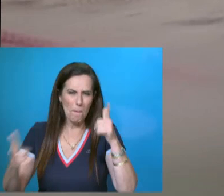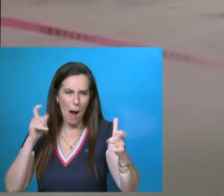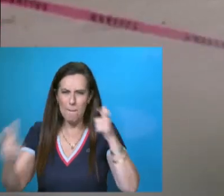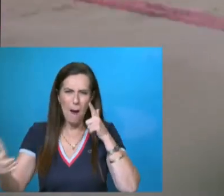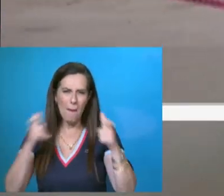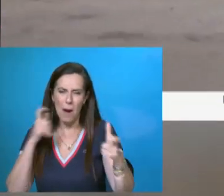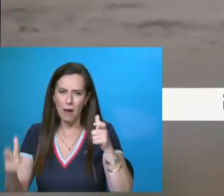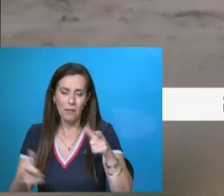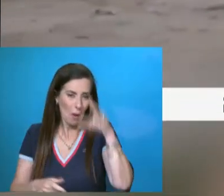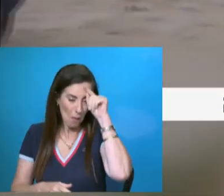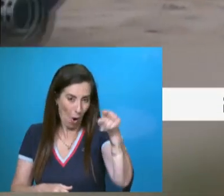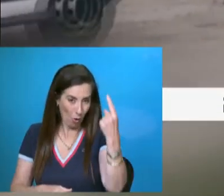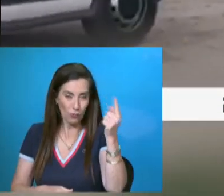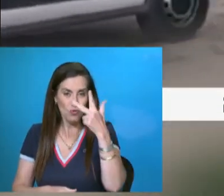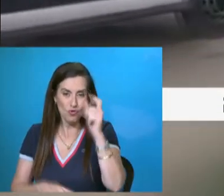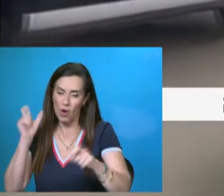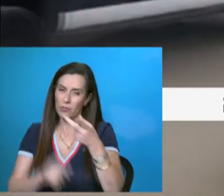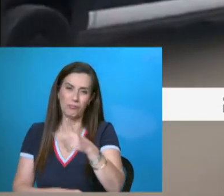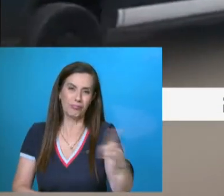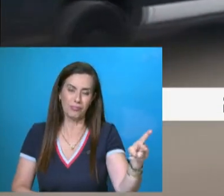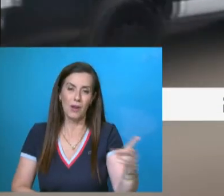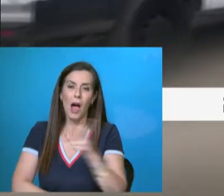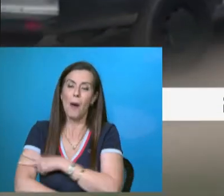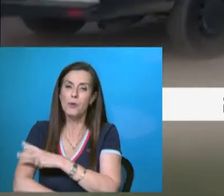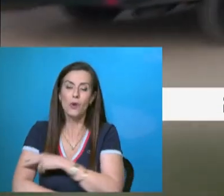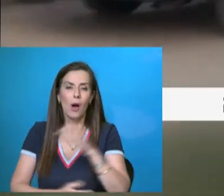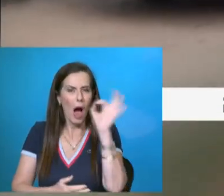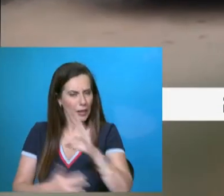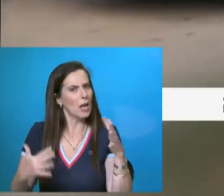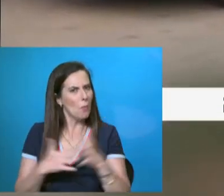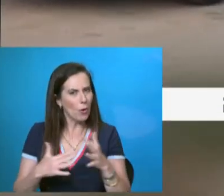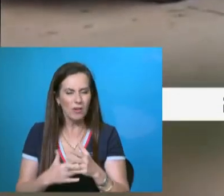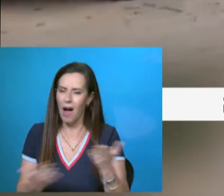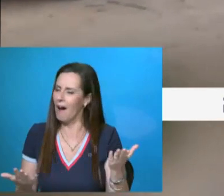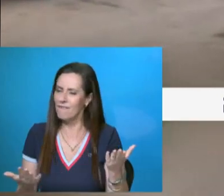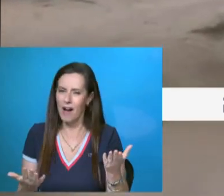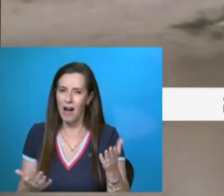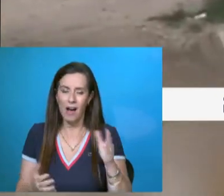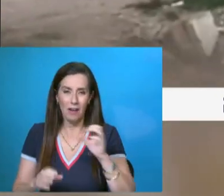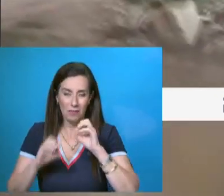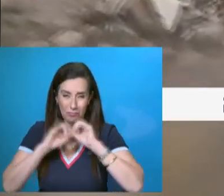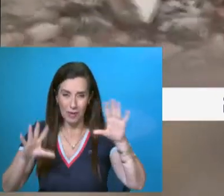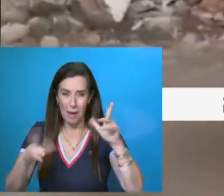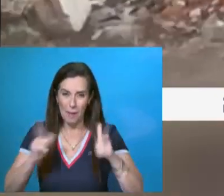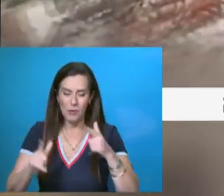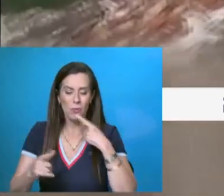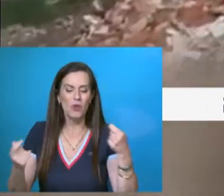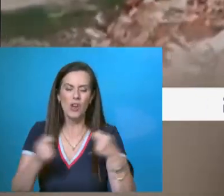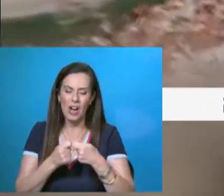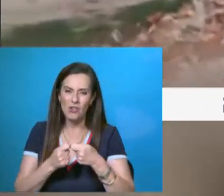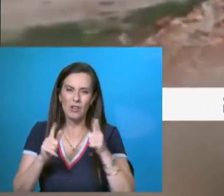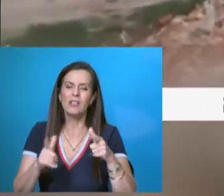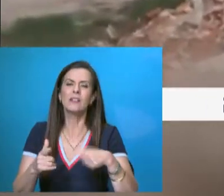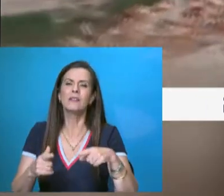דהן ועוד שלושה בני אדם נהרגו. המשטרה המקומית עדיין חוקרת, אבל התקשורת במקסיקו כבר מקשרת את הרצח למלחמת